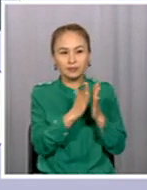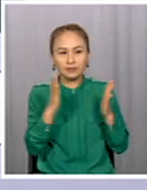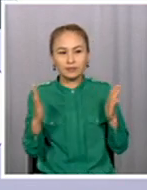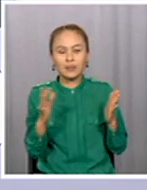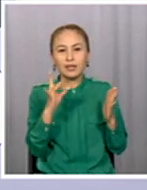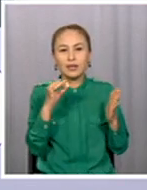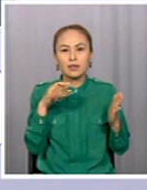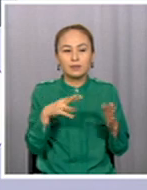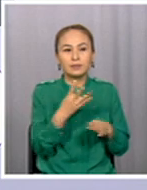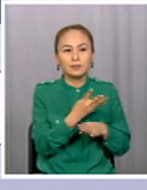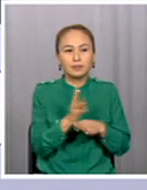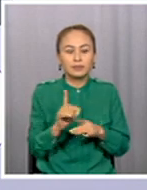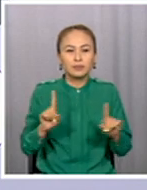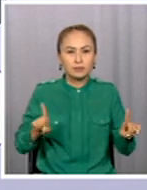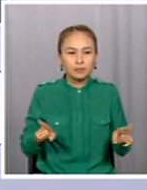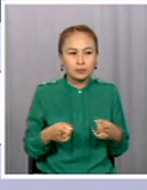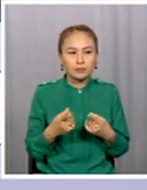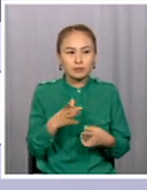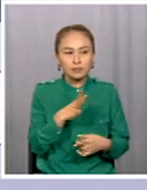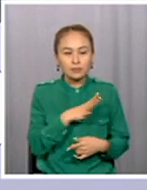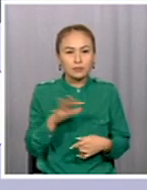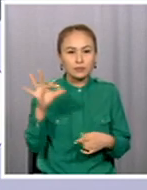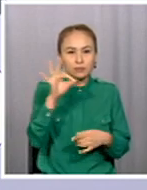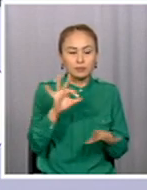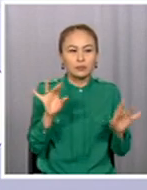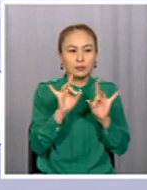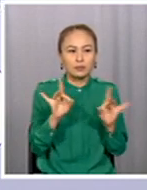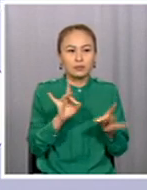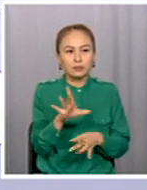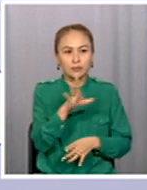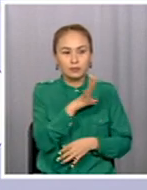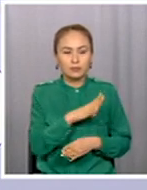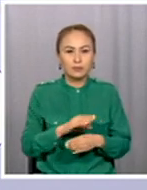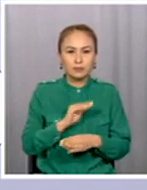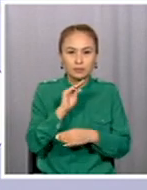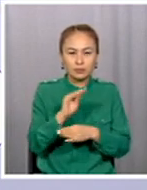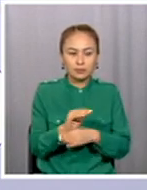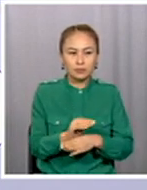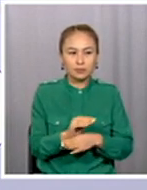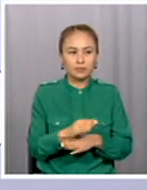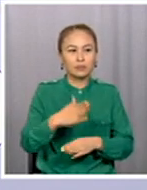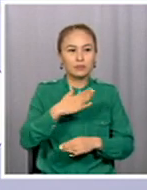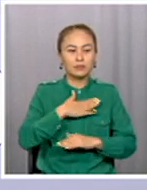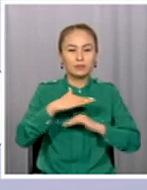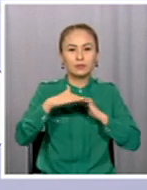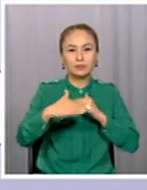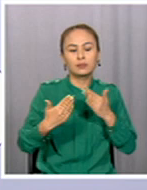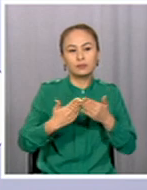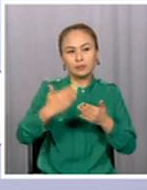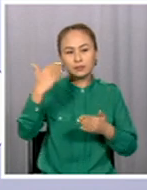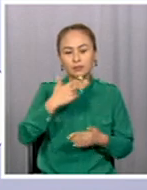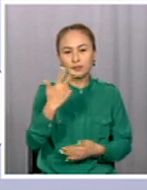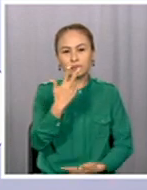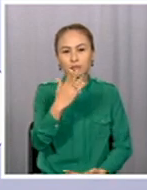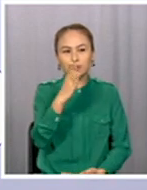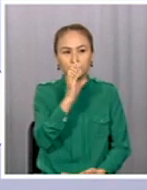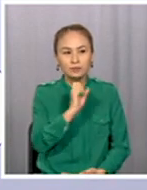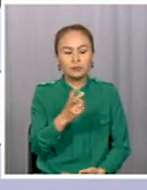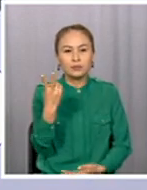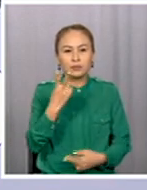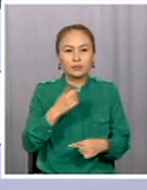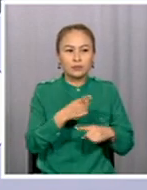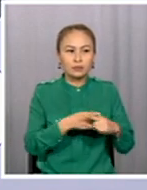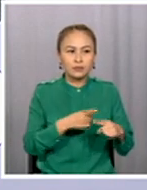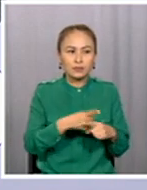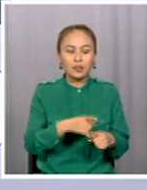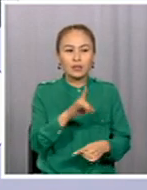аралығында көркейіп дамығандығы туралы айтқан болатымыз. Және де, біздің заманымыздың 3-ші ғасырдың 2-ші жартысында